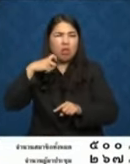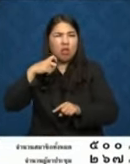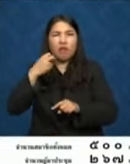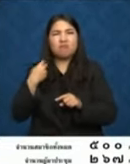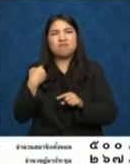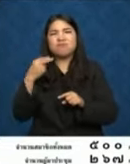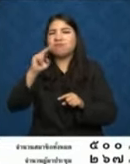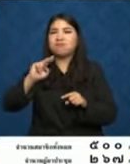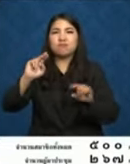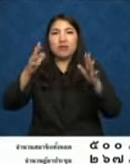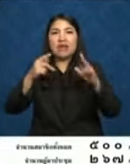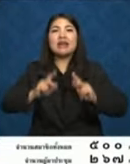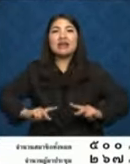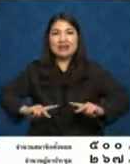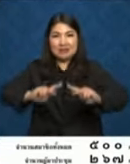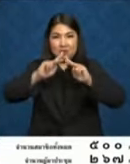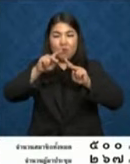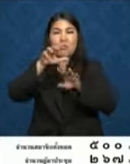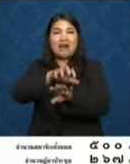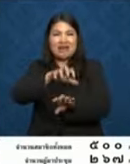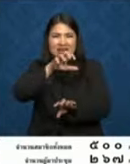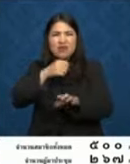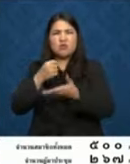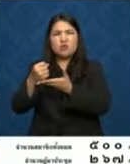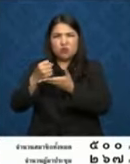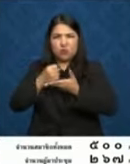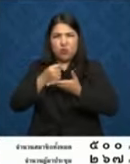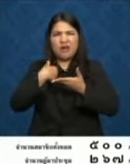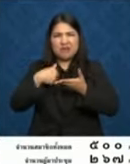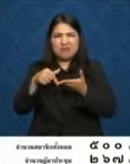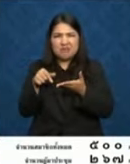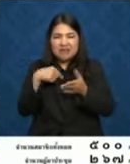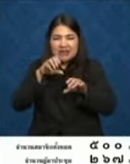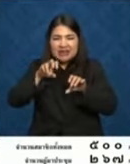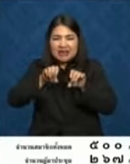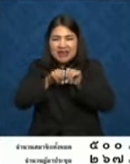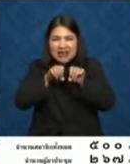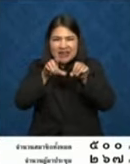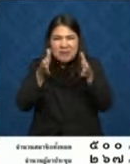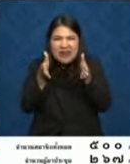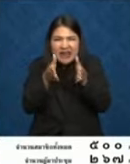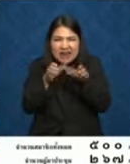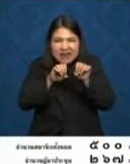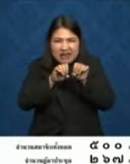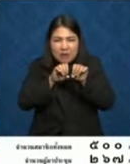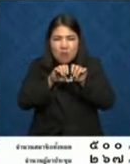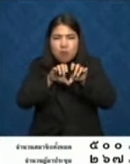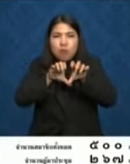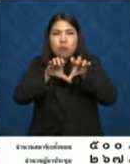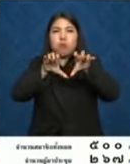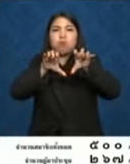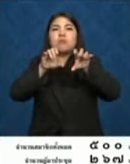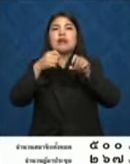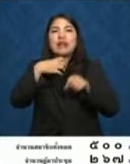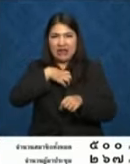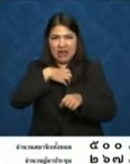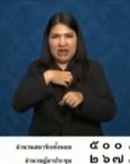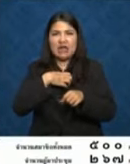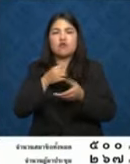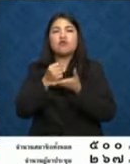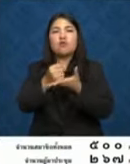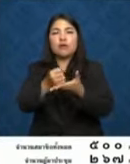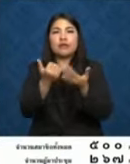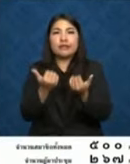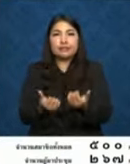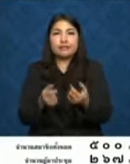ภาคกระทรวงมหาดไทยช่วยขยายเขตและขยายขนาดท่อประปาในพื้นที่ด้วยครับเรื่องที่สองเป็นเรื่องของการ